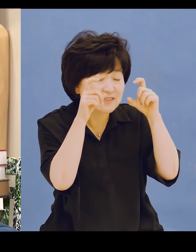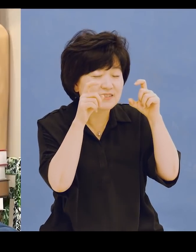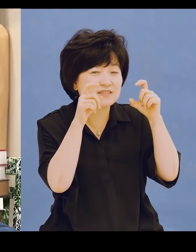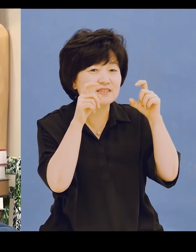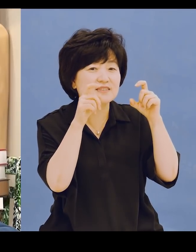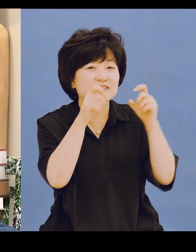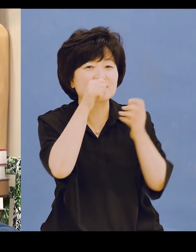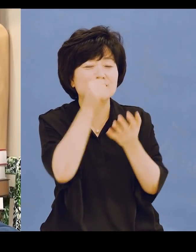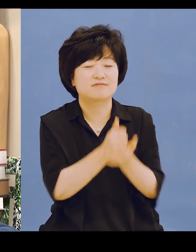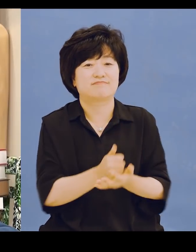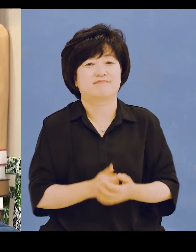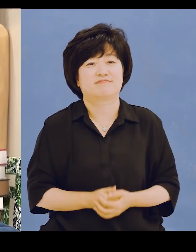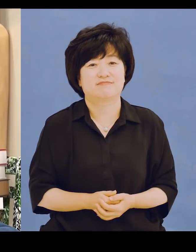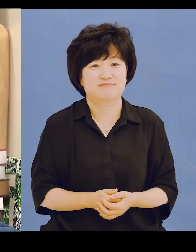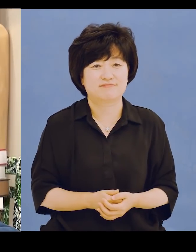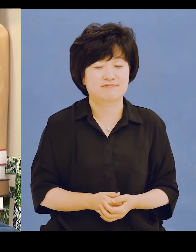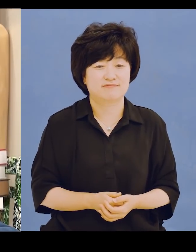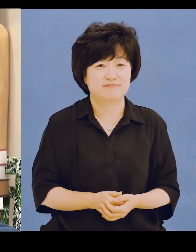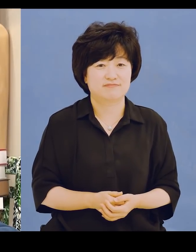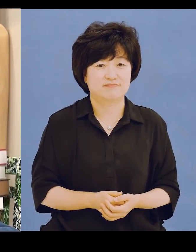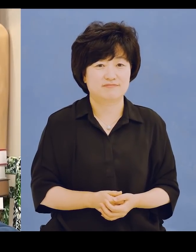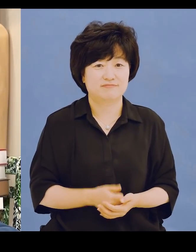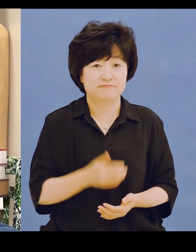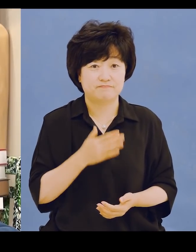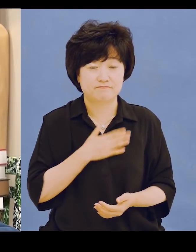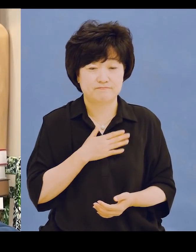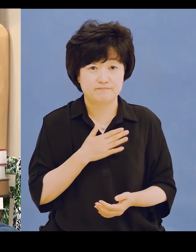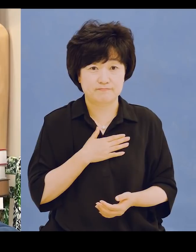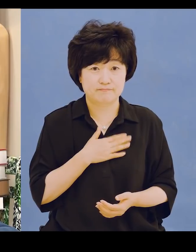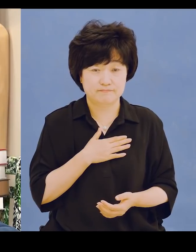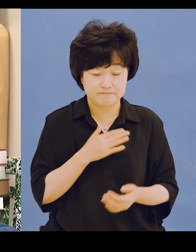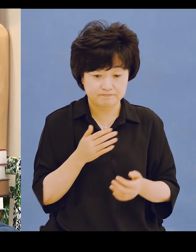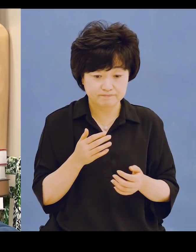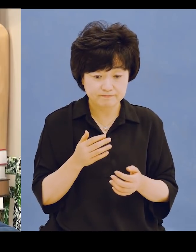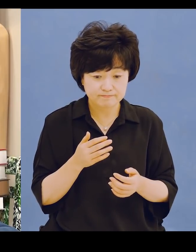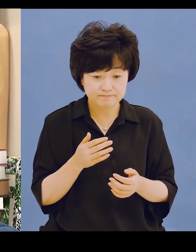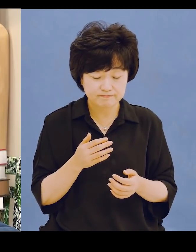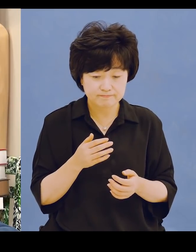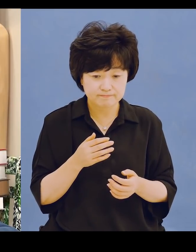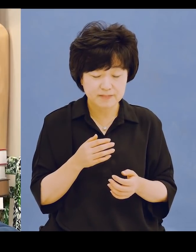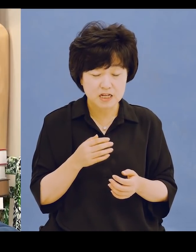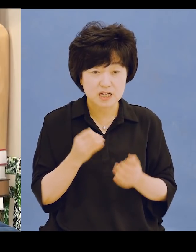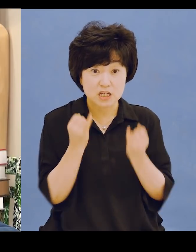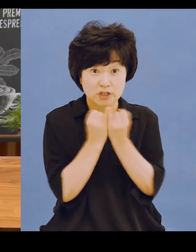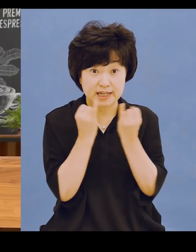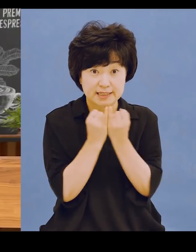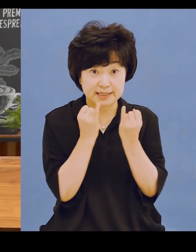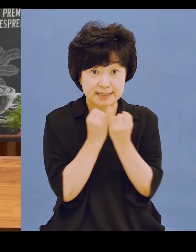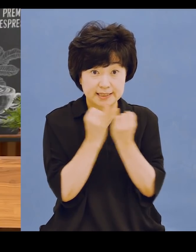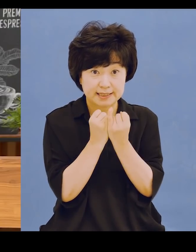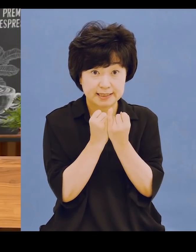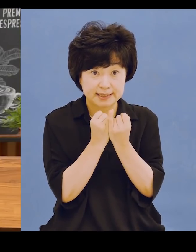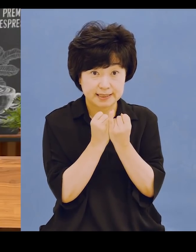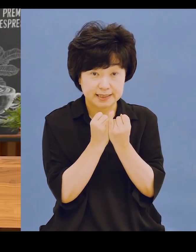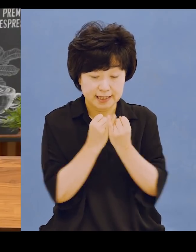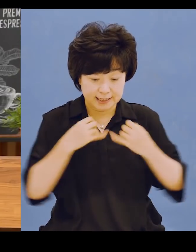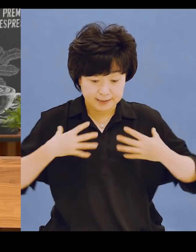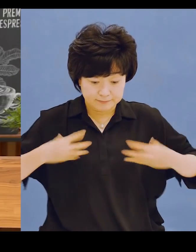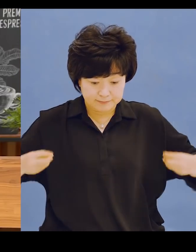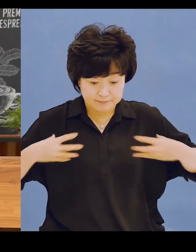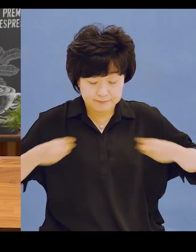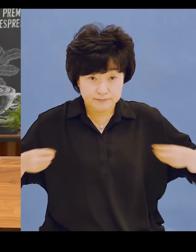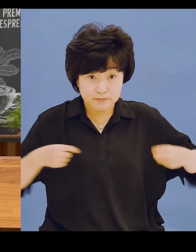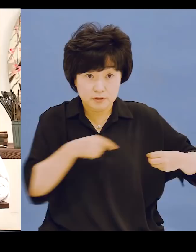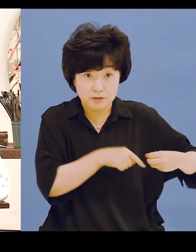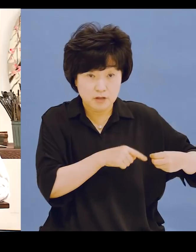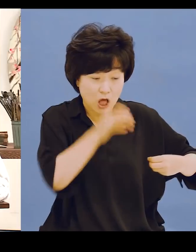저에게 우리 부족 여자들이요 돼지를 키울 때 돼지 젖을매 키웁니다. 또 본인 충격- 젖을 먹여서? 예, 이게